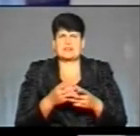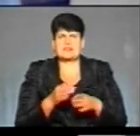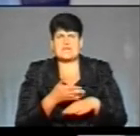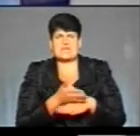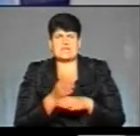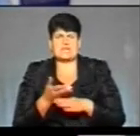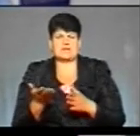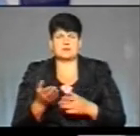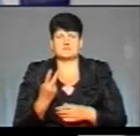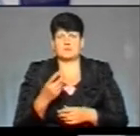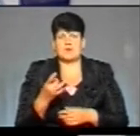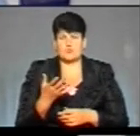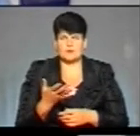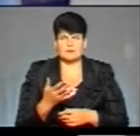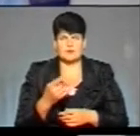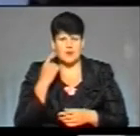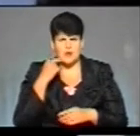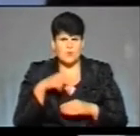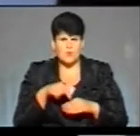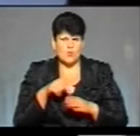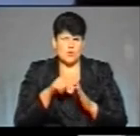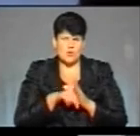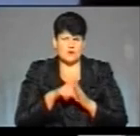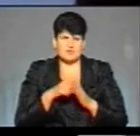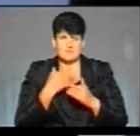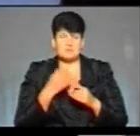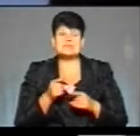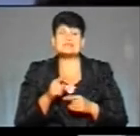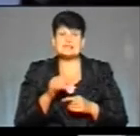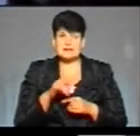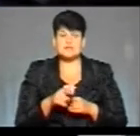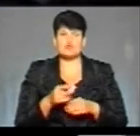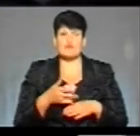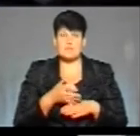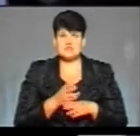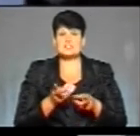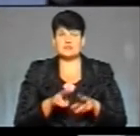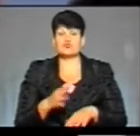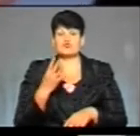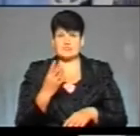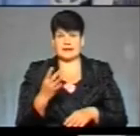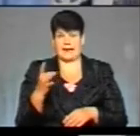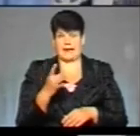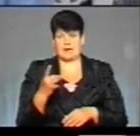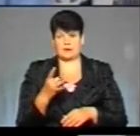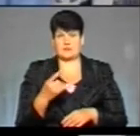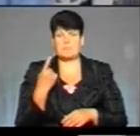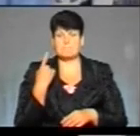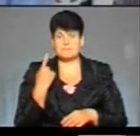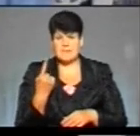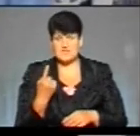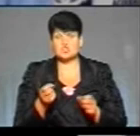двома районами. Тобто, ну, логіки немає. Тобто ми за те, щоб в межах Тернопільської області залишалося 4 райони. Перший